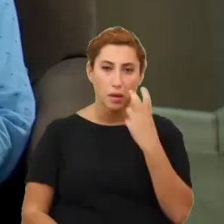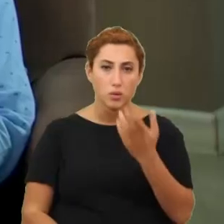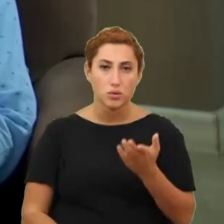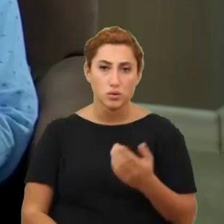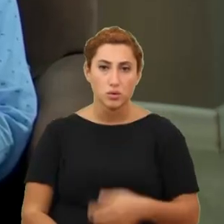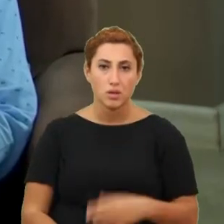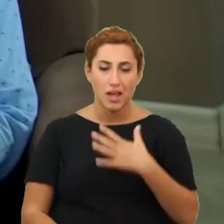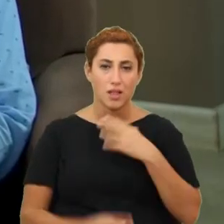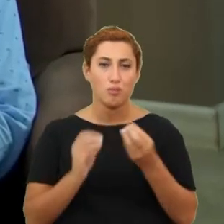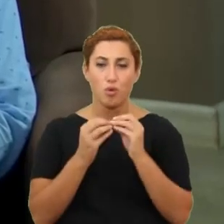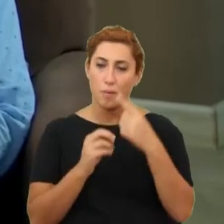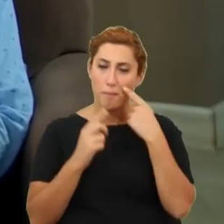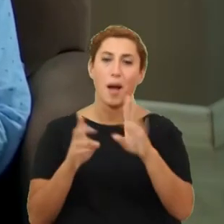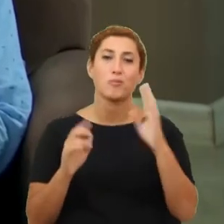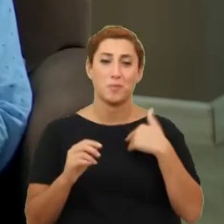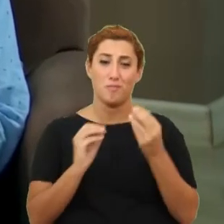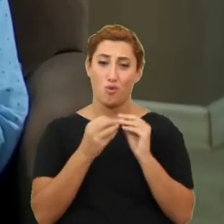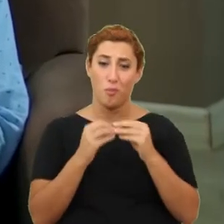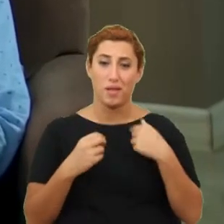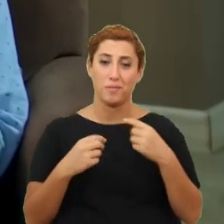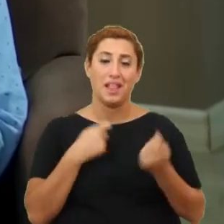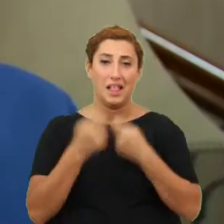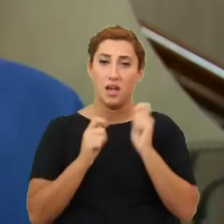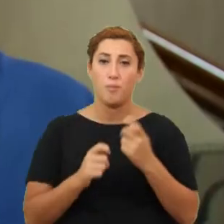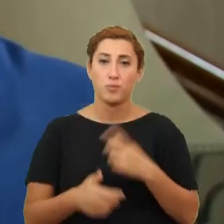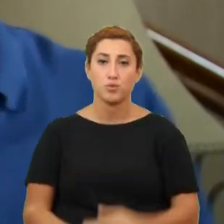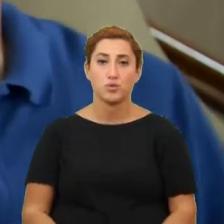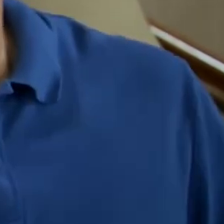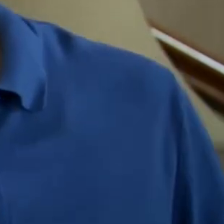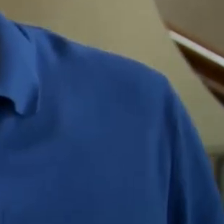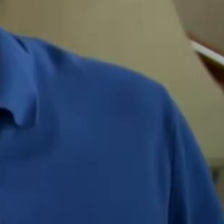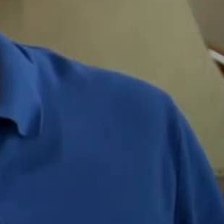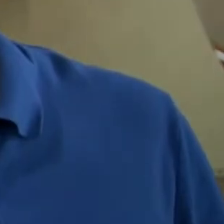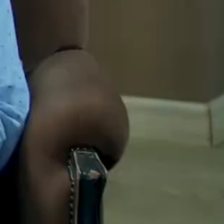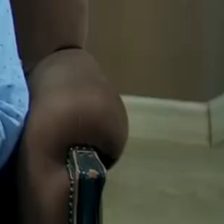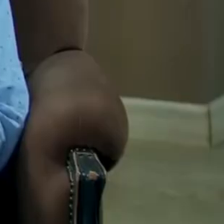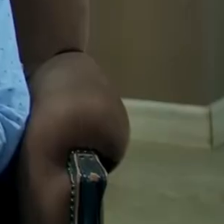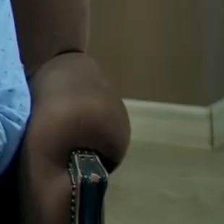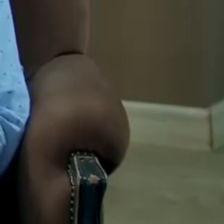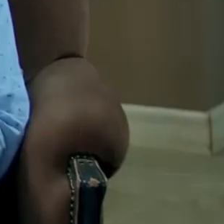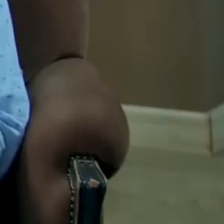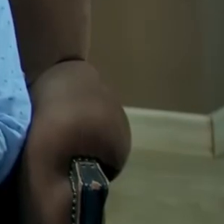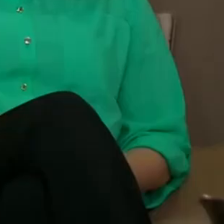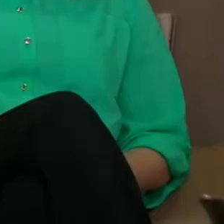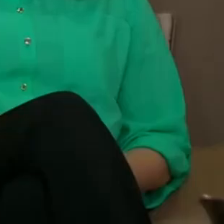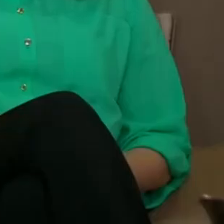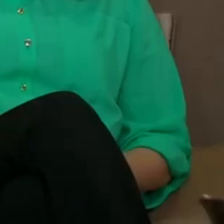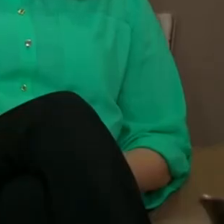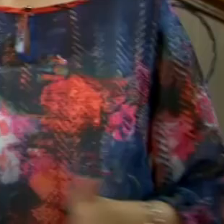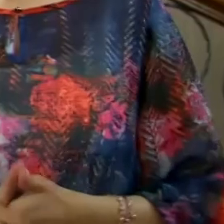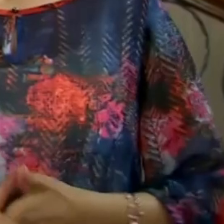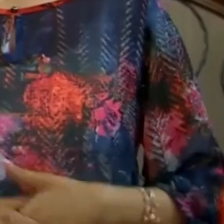bakıyorsun? Kendi sorunlarına ilgilenmiyorsun. Bir de benim sorunlarımla ilgileniyorsun.